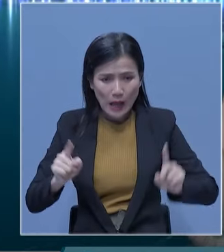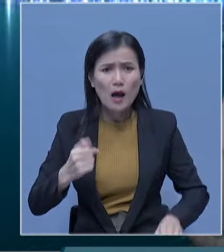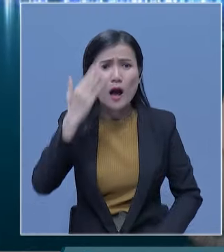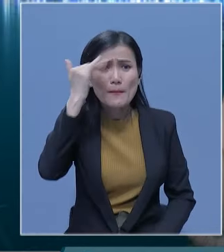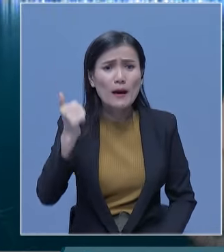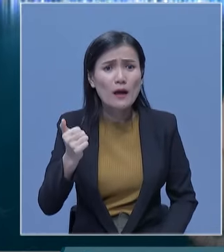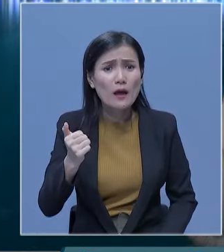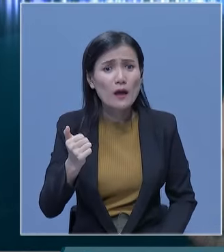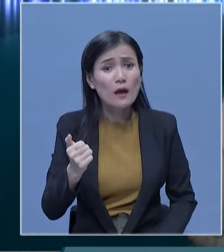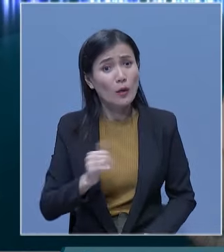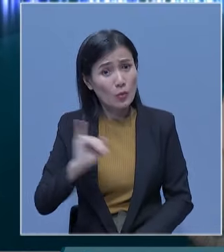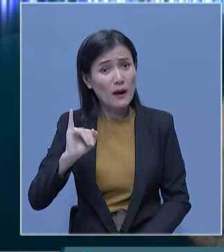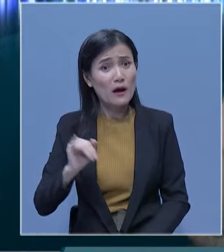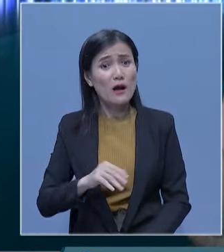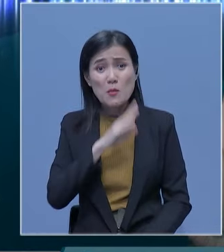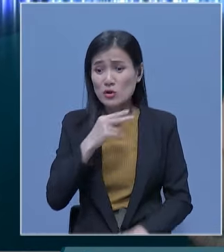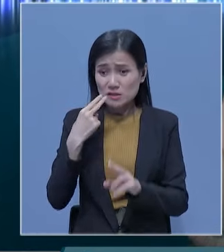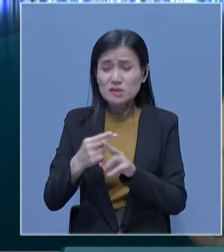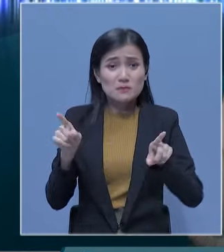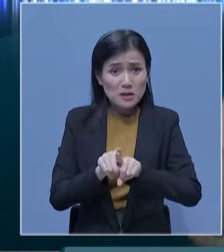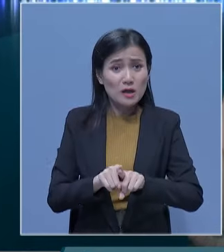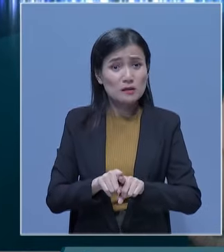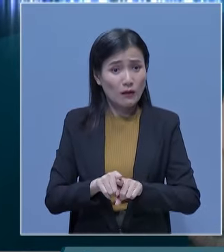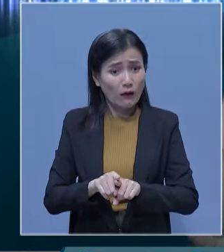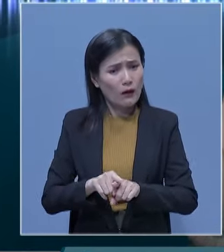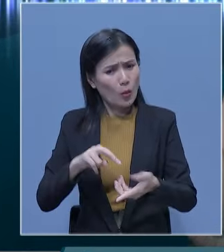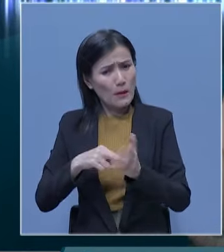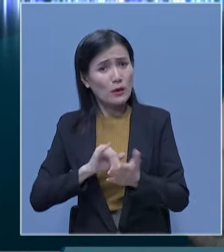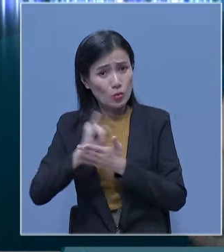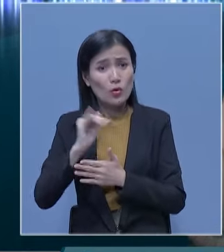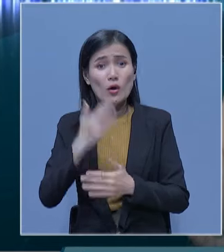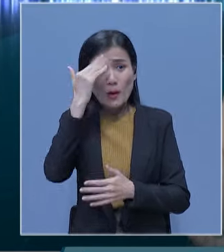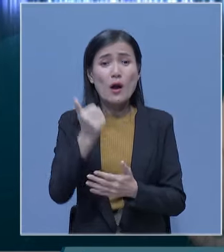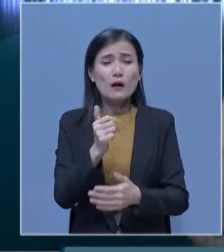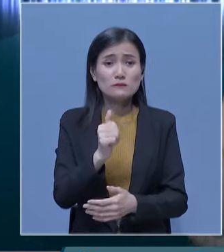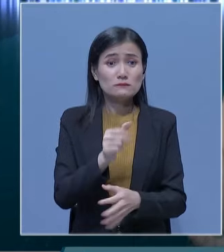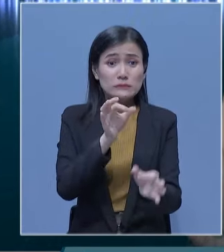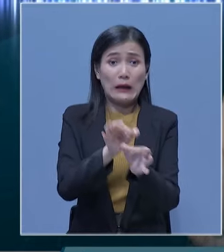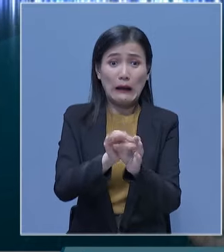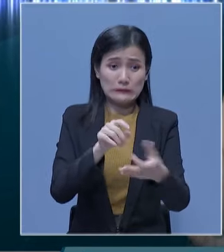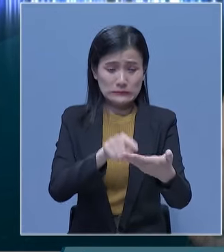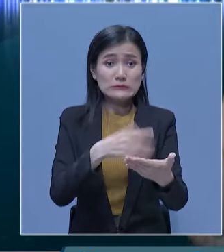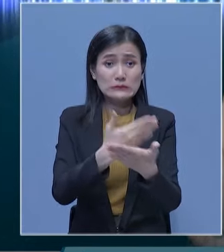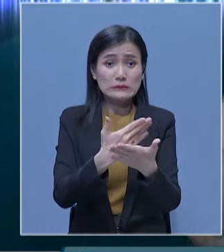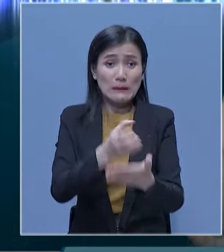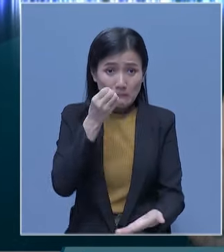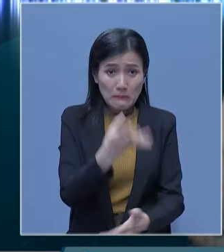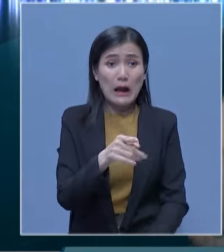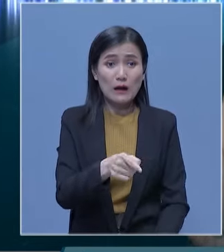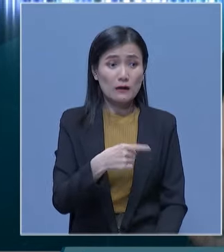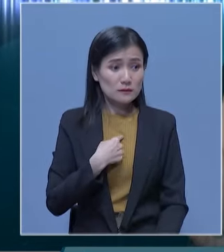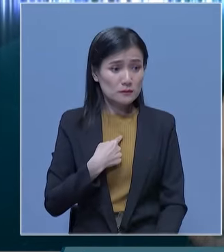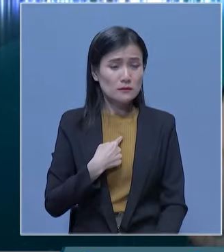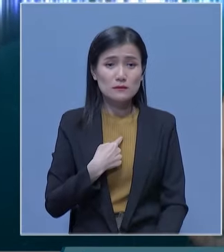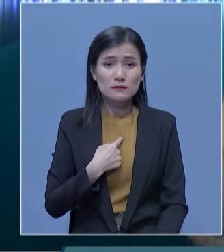ถูกครับถูกไหมเพราะว่าบัญชีธนาคารเนี่ยมันมีเงินของคุณจำนวนมากเนี่ยแล้วถ้าเกิดมันไม่ปลอดภั